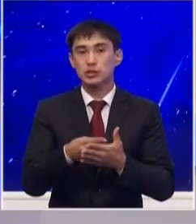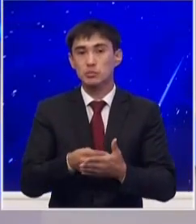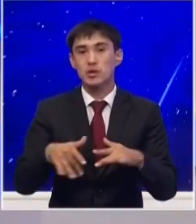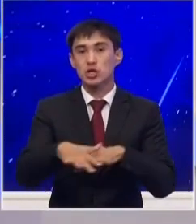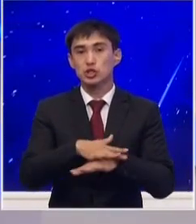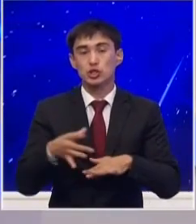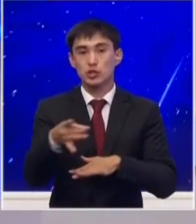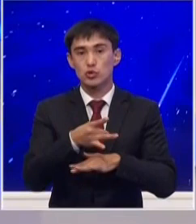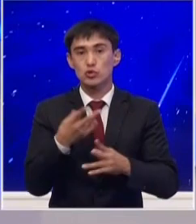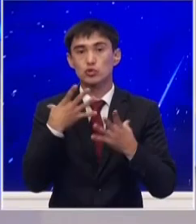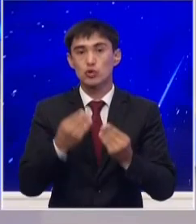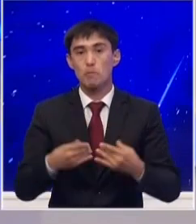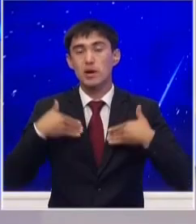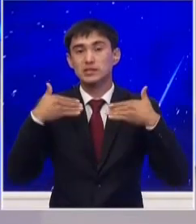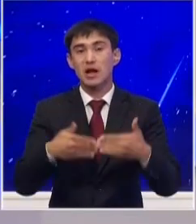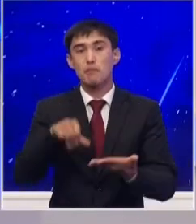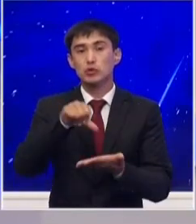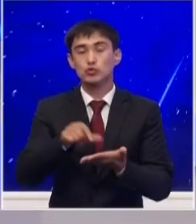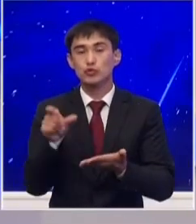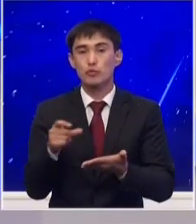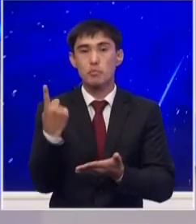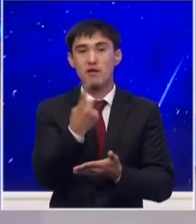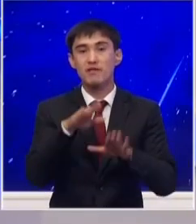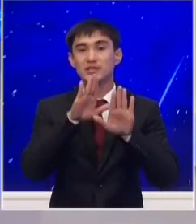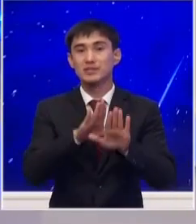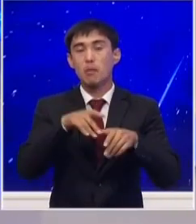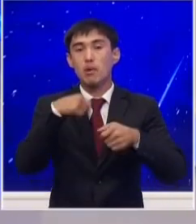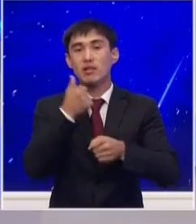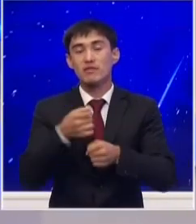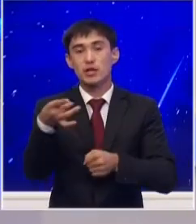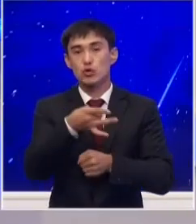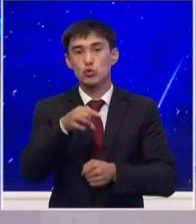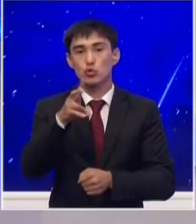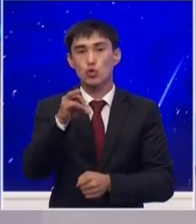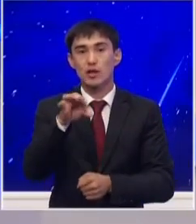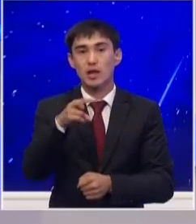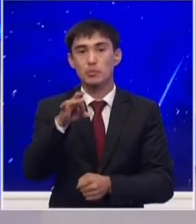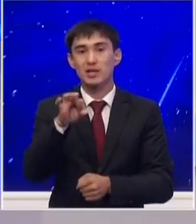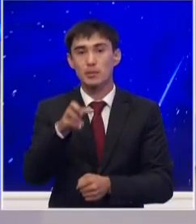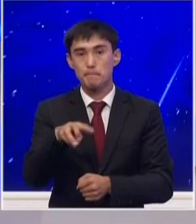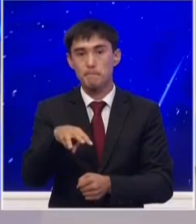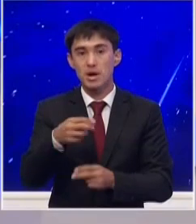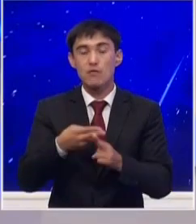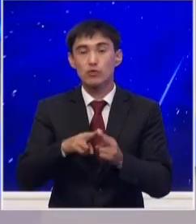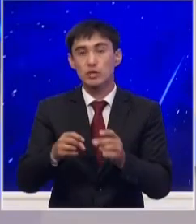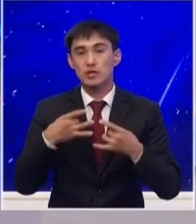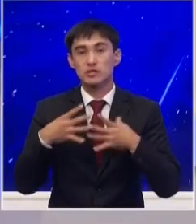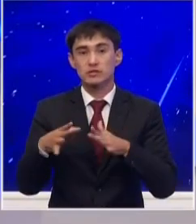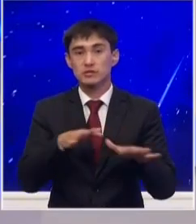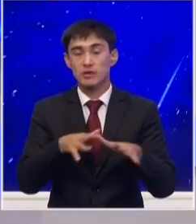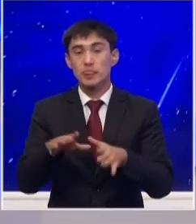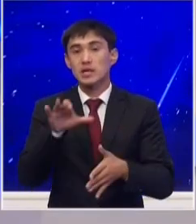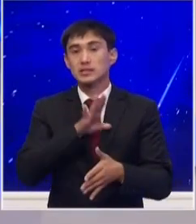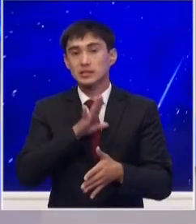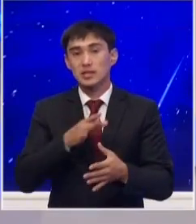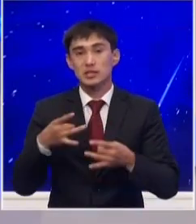значимым для жителей региона днем поздравил присутствующих первый заместитель главы региона Нурлан Абдурахим. В ходе торжества